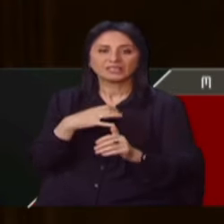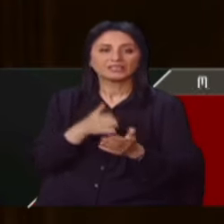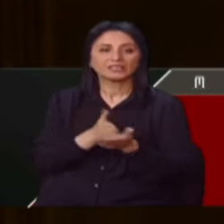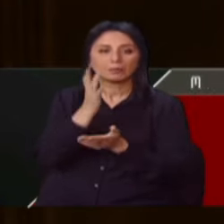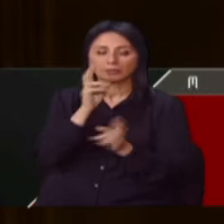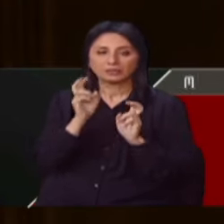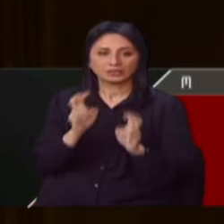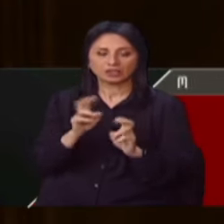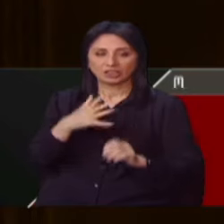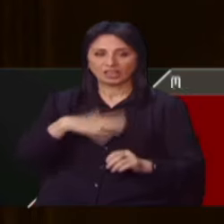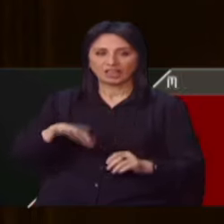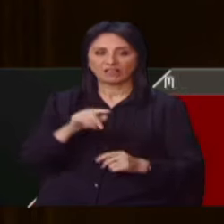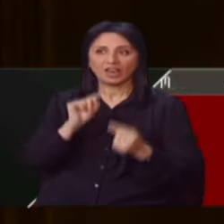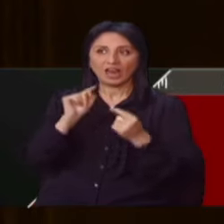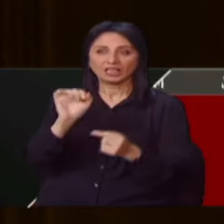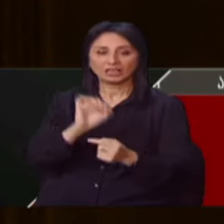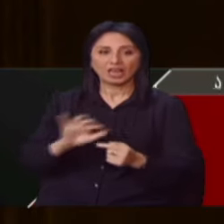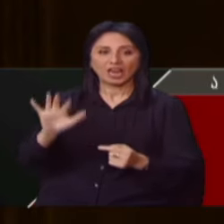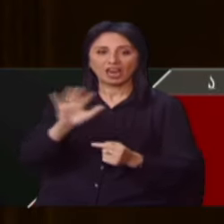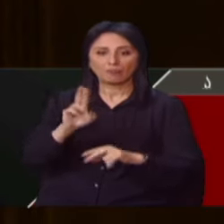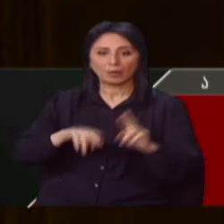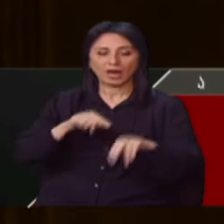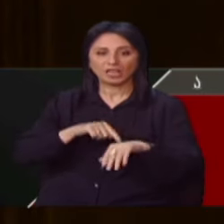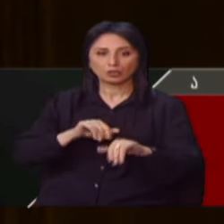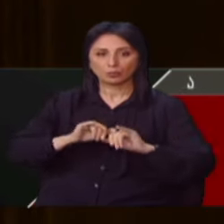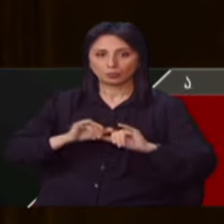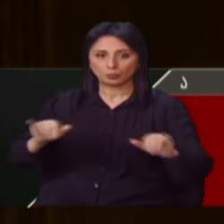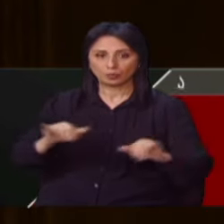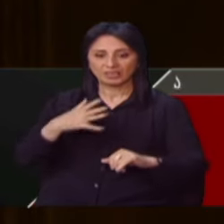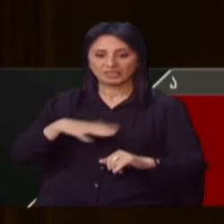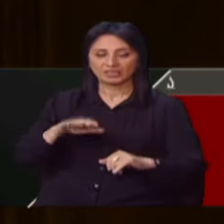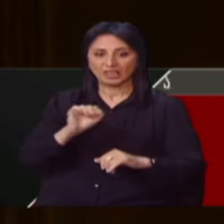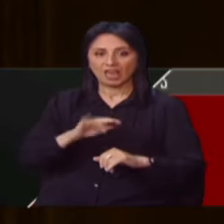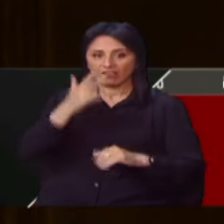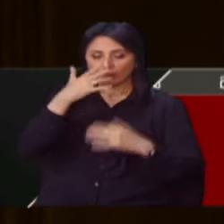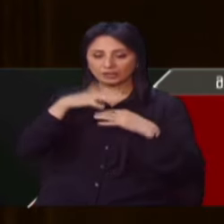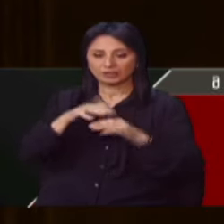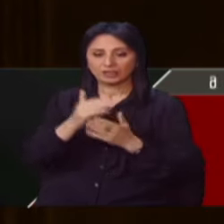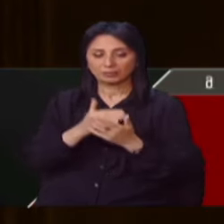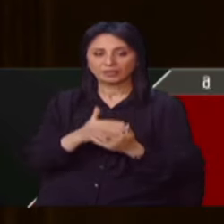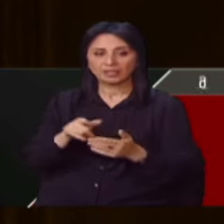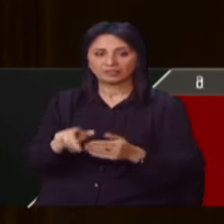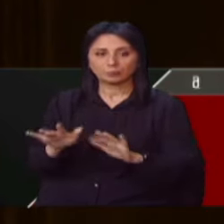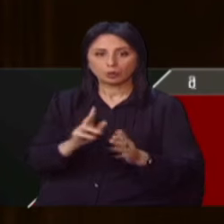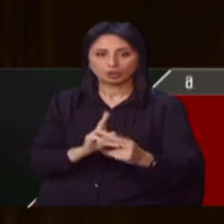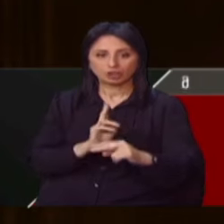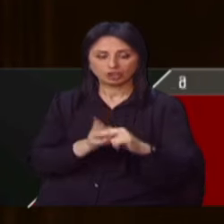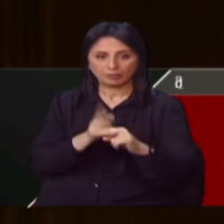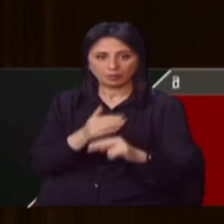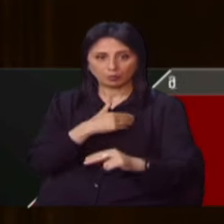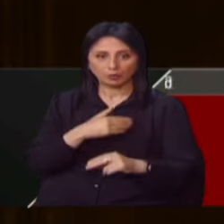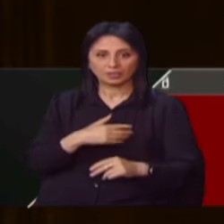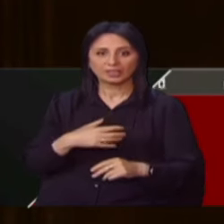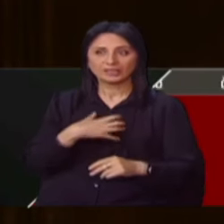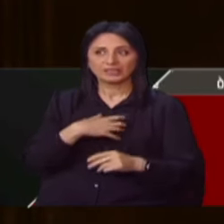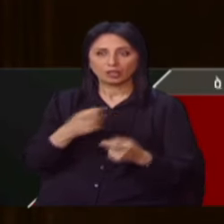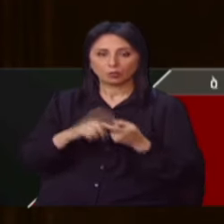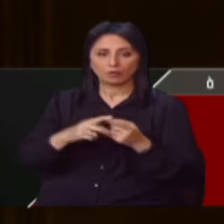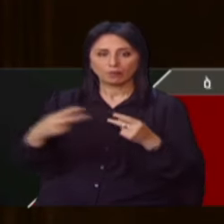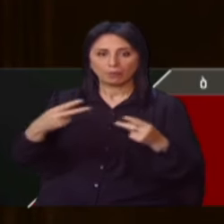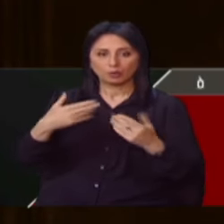მიზანს წარმოადგენდა ქვეყანაში ანტიდასავლური განწყობების გაღვივება, საქართველოს ევროატლანტიკურ სტრუქტურებში ინტეგრაციის პროცესის შეფერხება, სტრატეგიულ